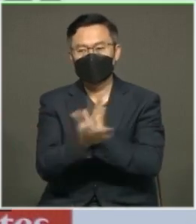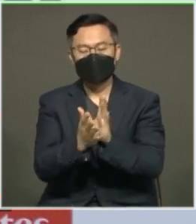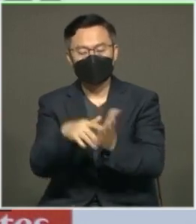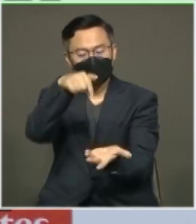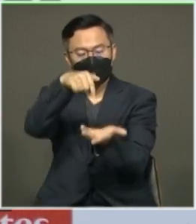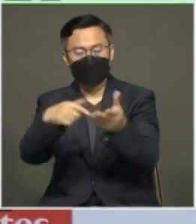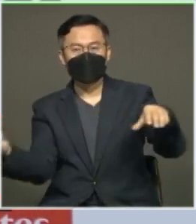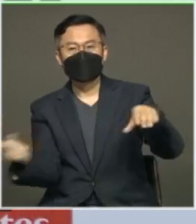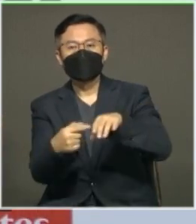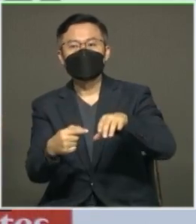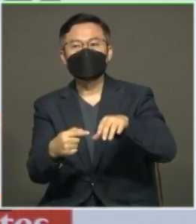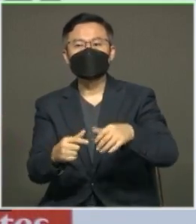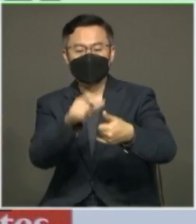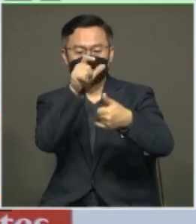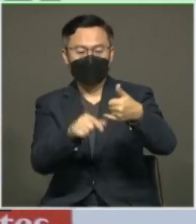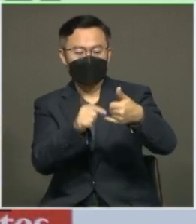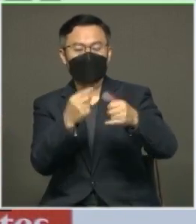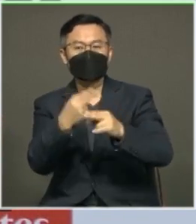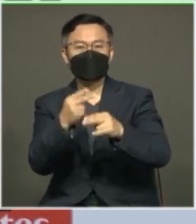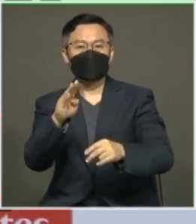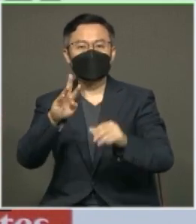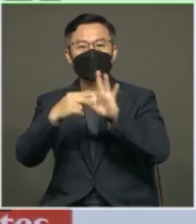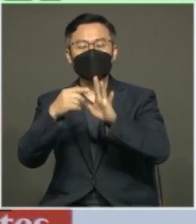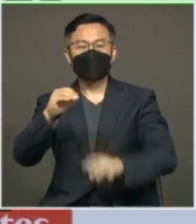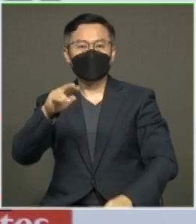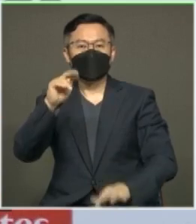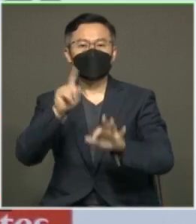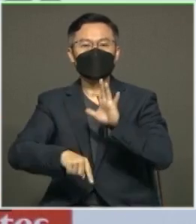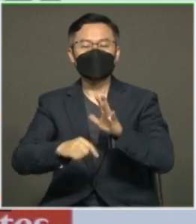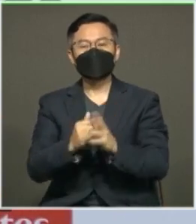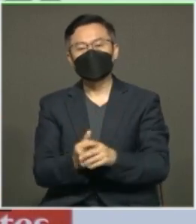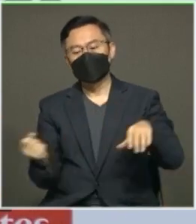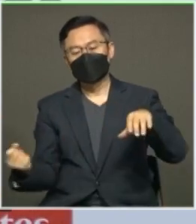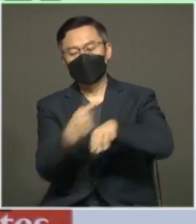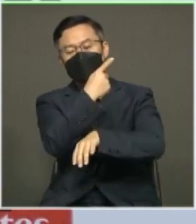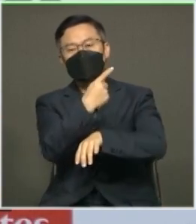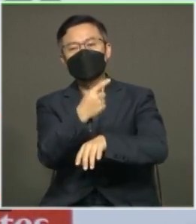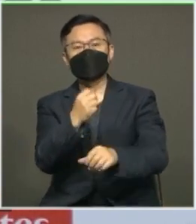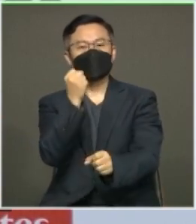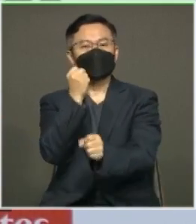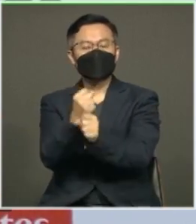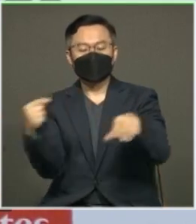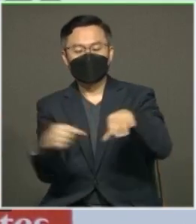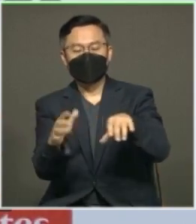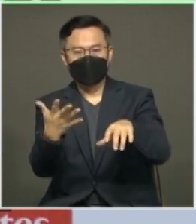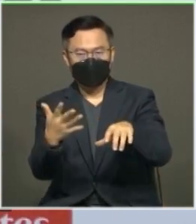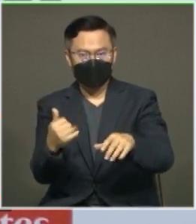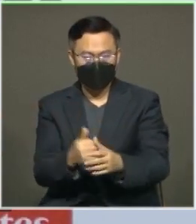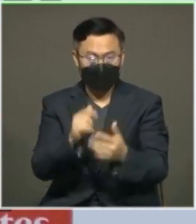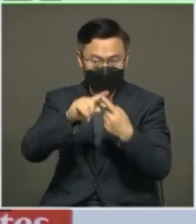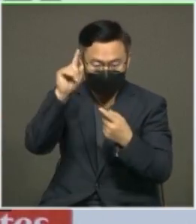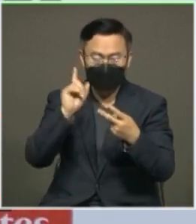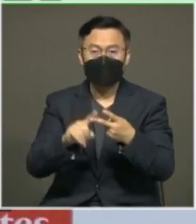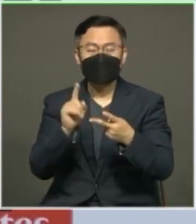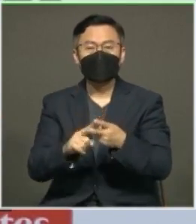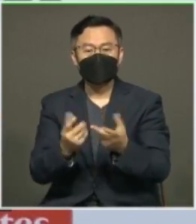ษ มันก็ไปโดนบรูโน่ฟานันเดสเต็มเรื่องการป้องกันไม่ดีแนวรับก็รับไปเต็มๆ นี่ขนาดแม็กไกวร์โดนดรอปนะเมื่อวานนี้เจ้